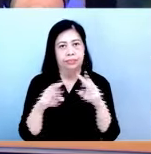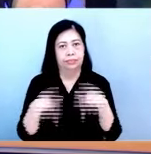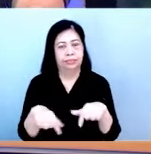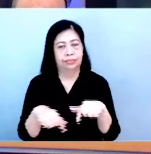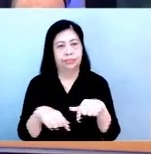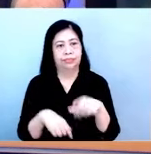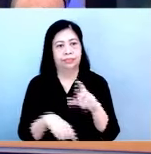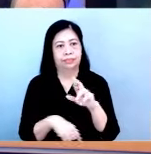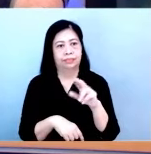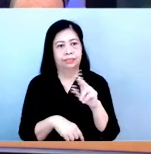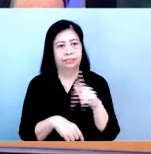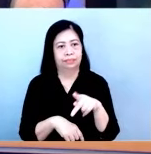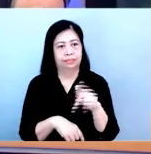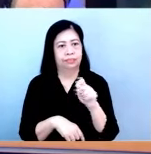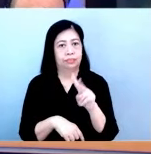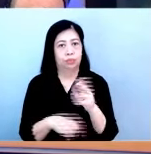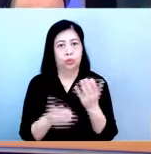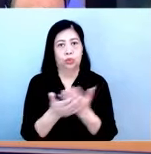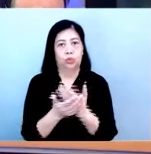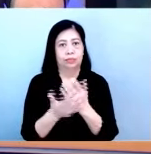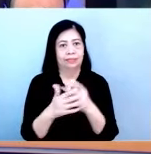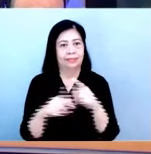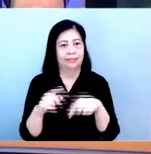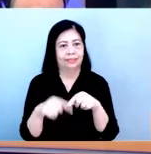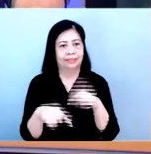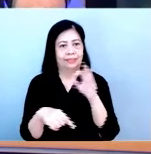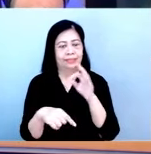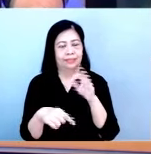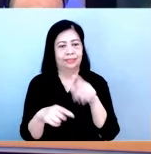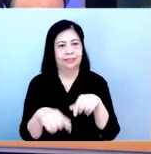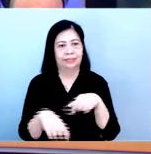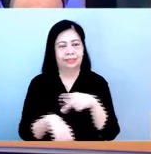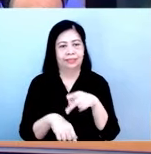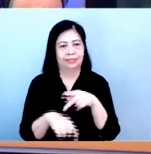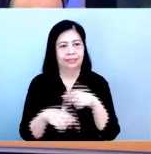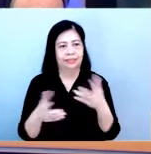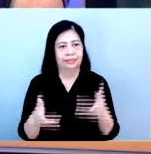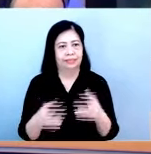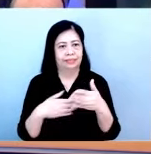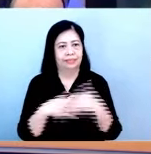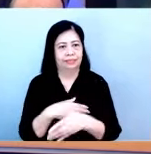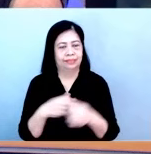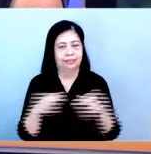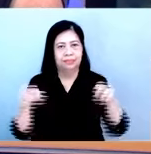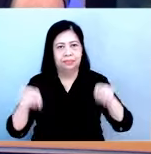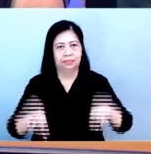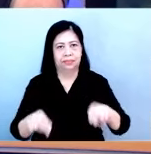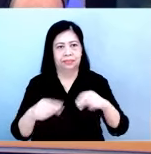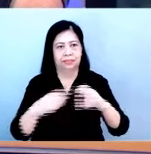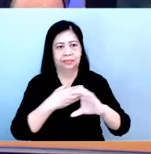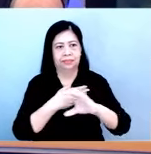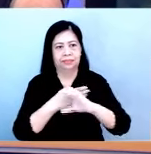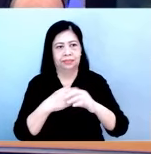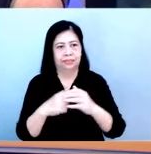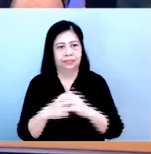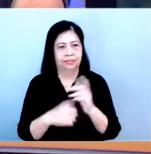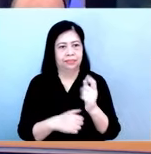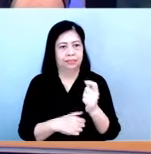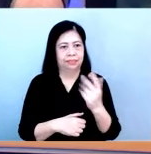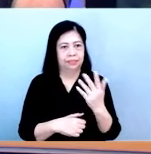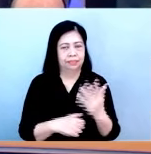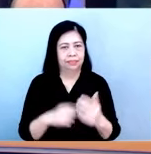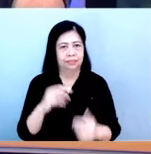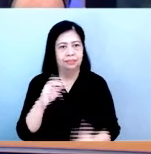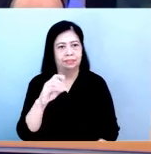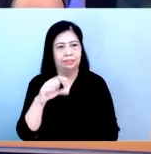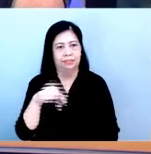RPTV, ang pinakabagong kaibigan ng Pilipino sa telebisyon. Yan ay matapos magkapirmahan ng kontrata ang TV5, MediaQuest